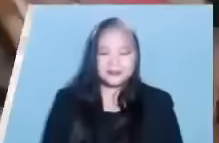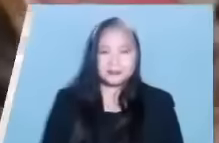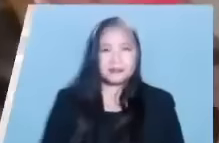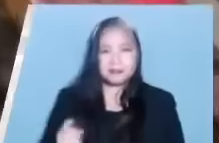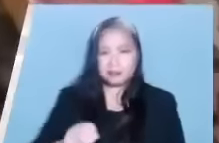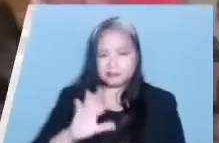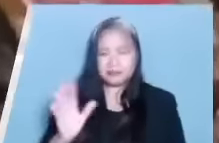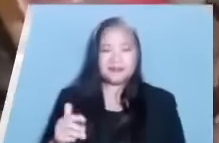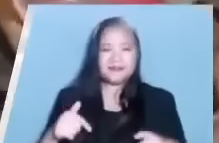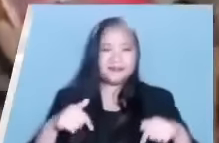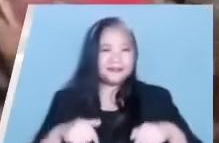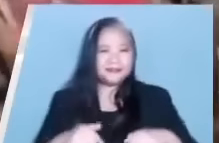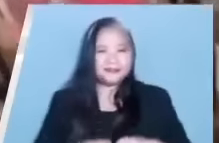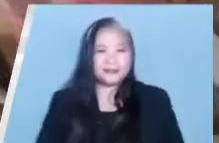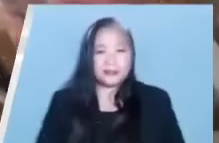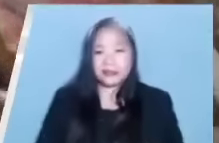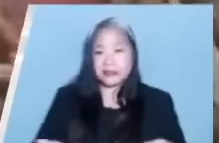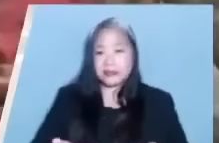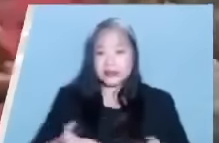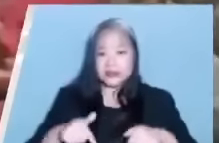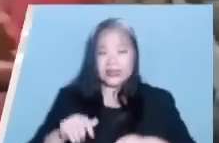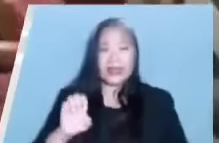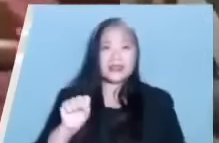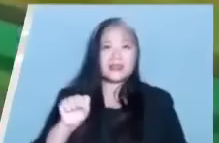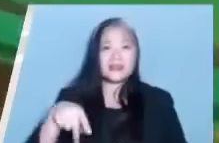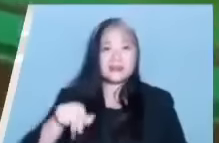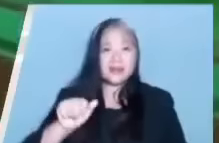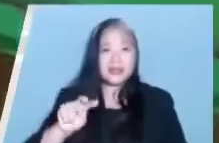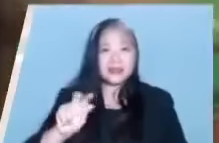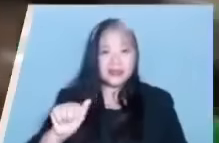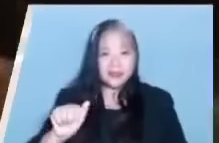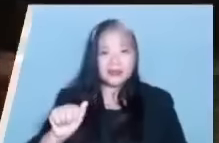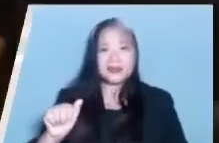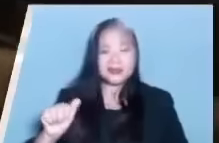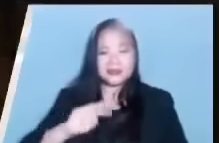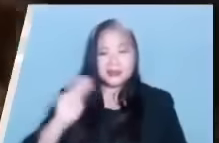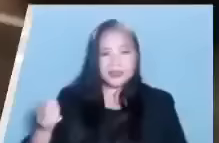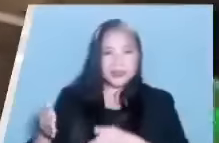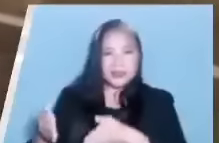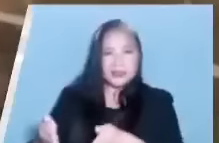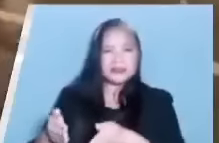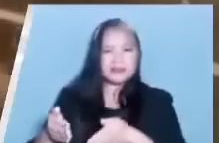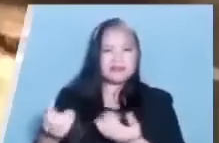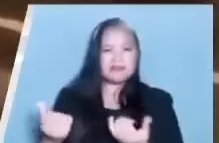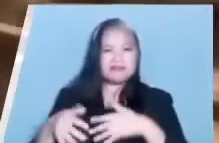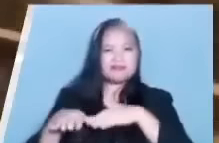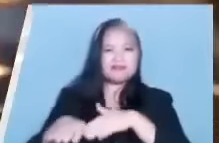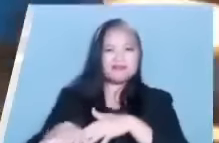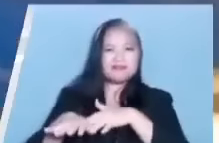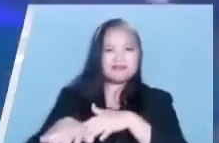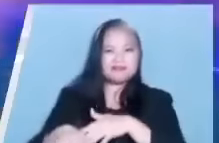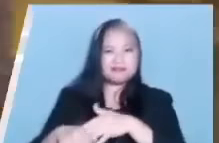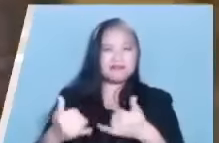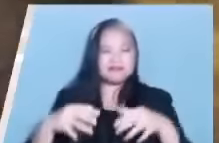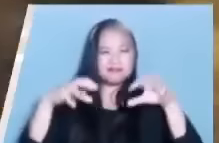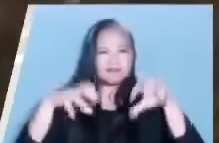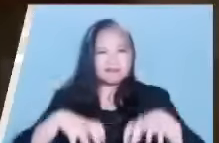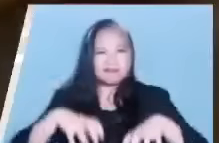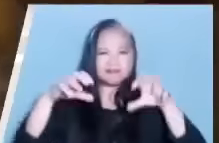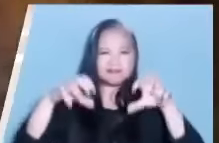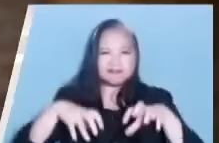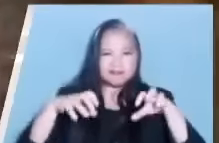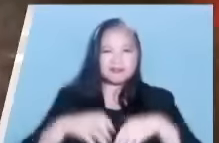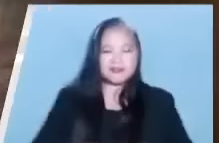ating kinaroroonan sa Espanya, Maynila, dito sa may Blumen Street. Bumibigat lang ang dali ng traffic lalo at maulan pa ang panahon. Sa ganito mga